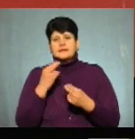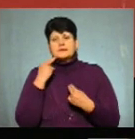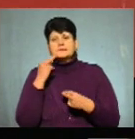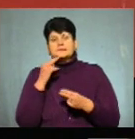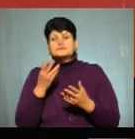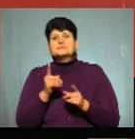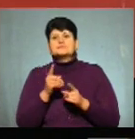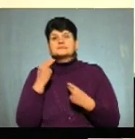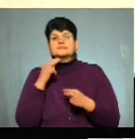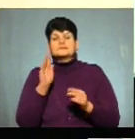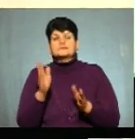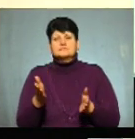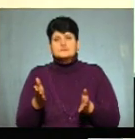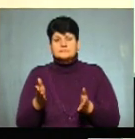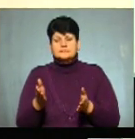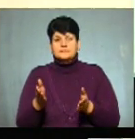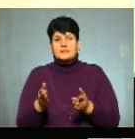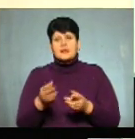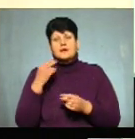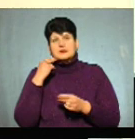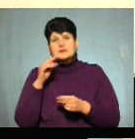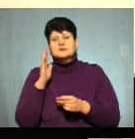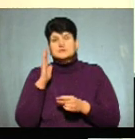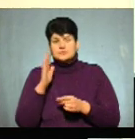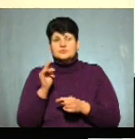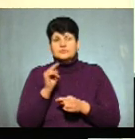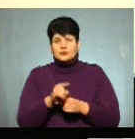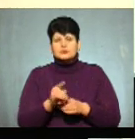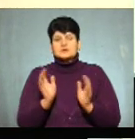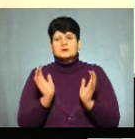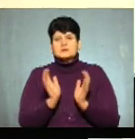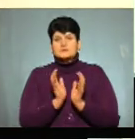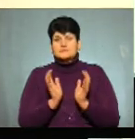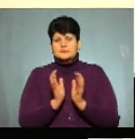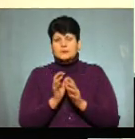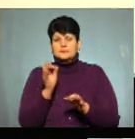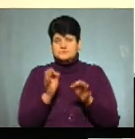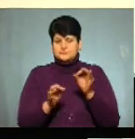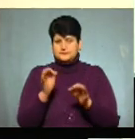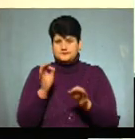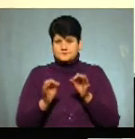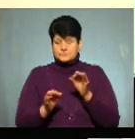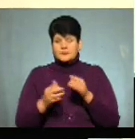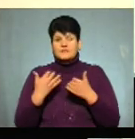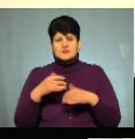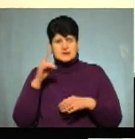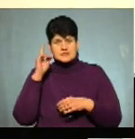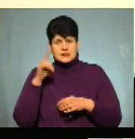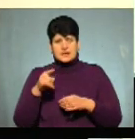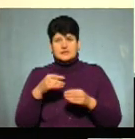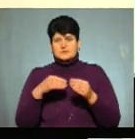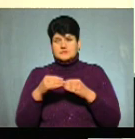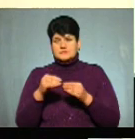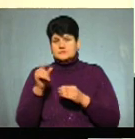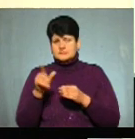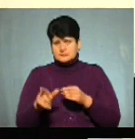сміття? Ну, перш за все, перевагами це є охорона навколишнього середовища. Тому, що вже знаємо, ПЕТ-пляшка,